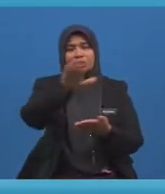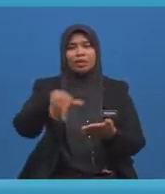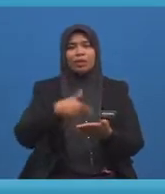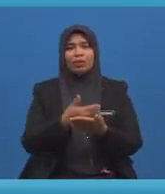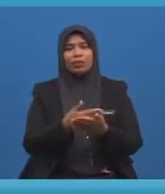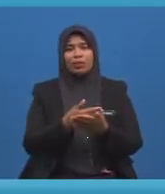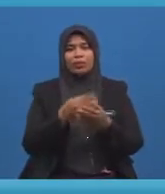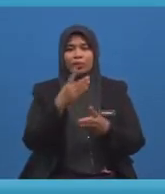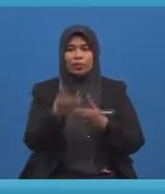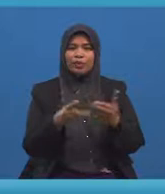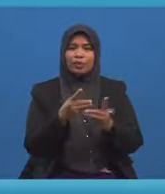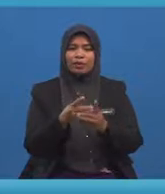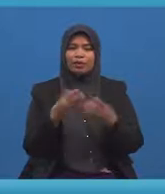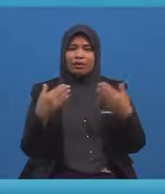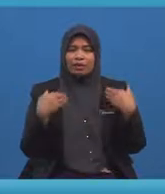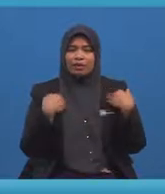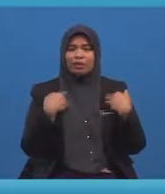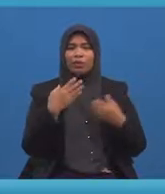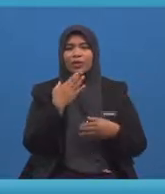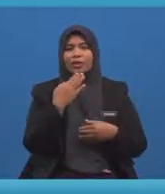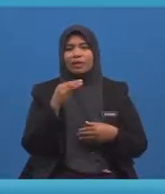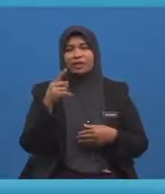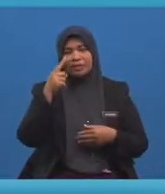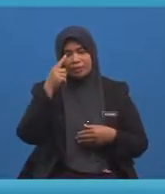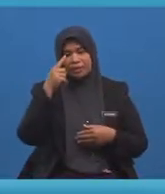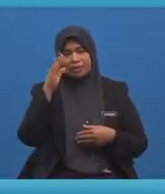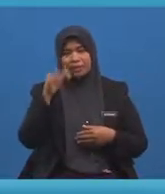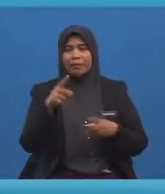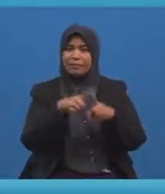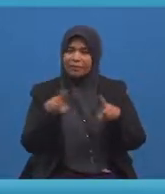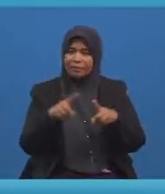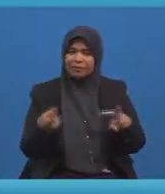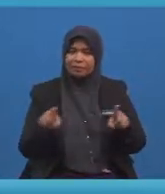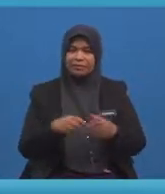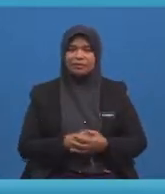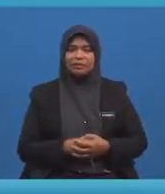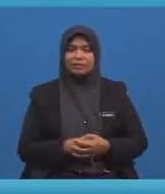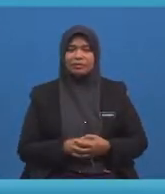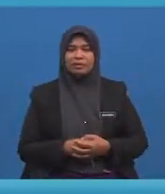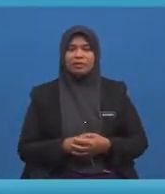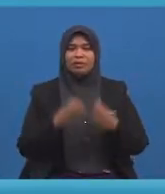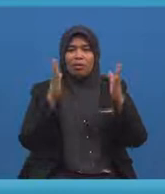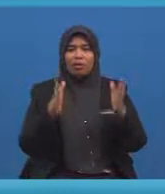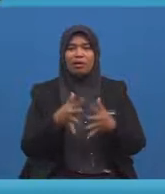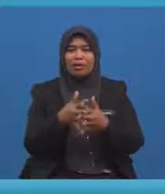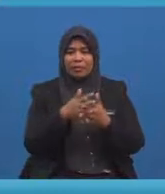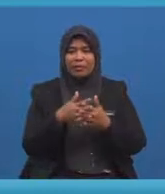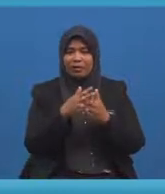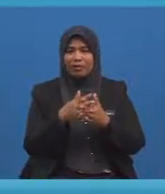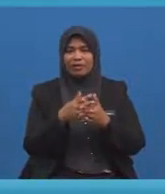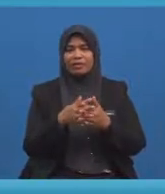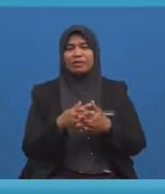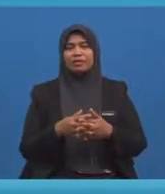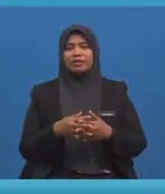dunia mempunyai warna iris mata yang berbeza. Orang di Amerika,